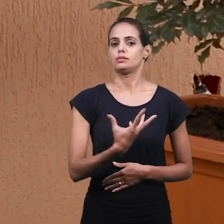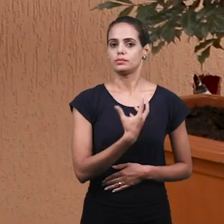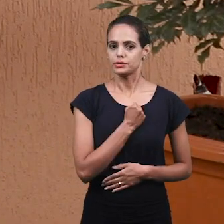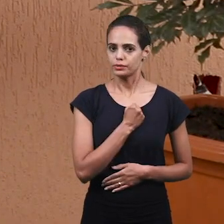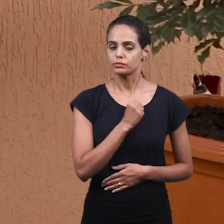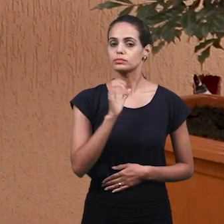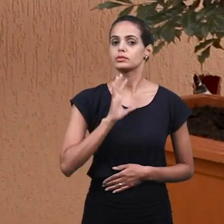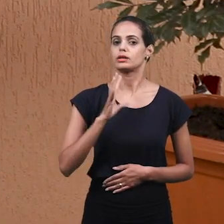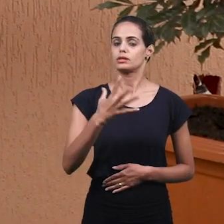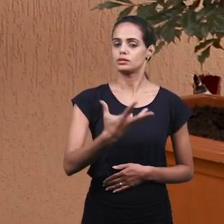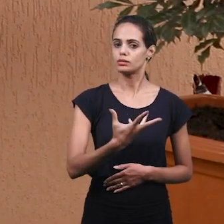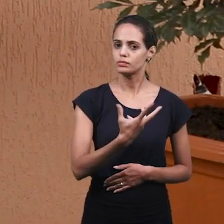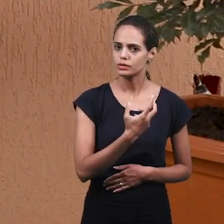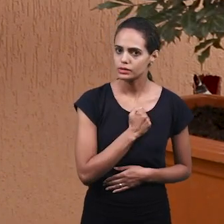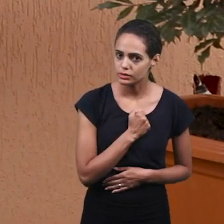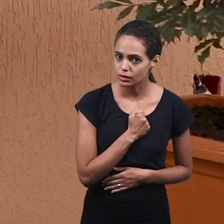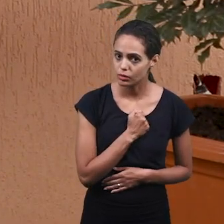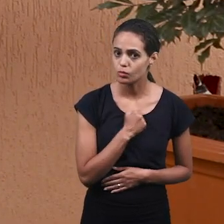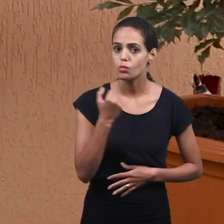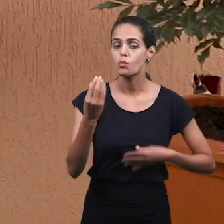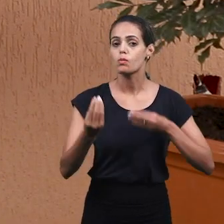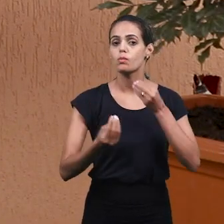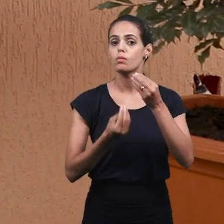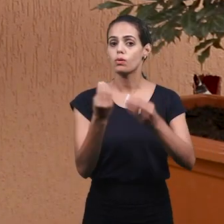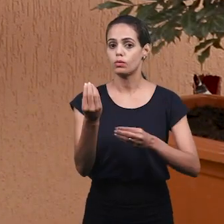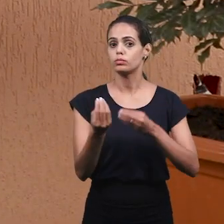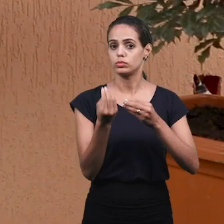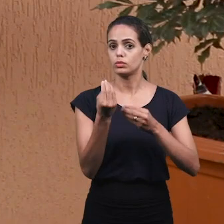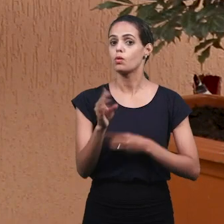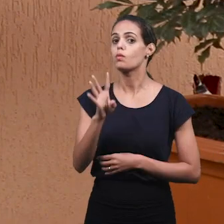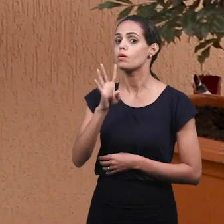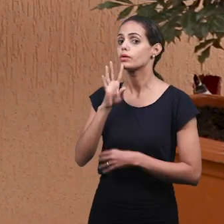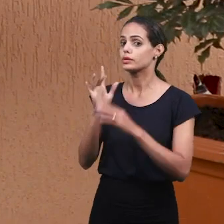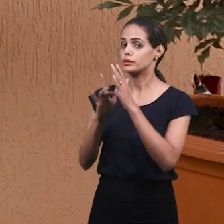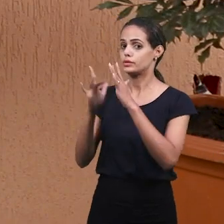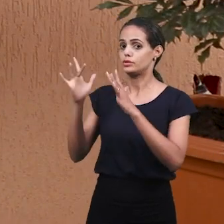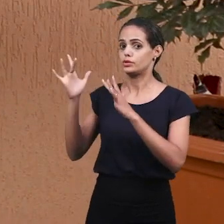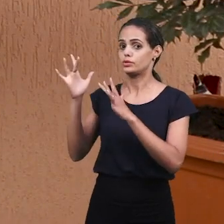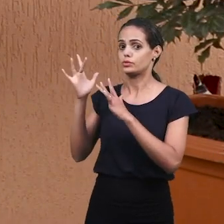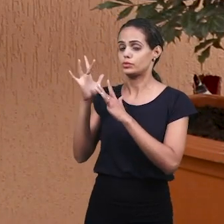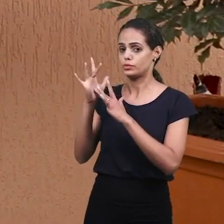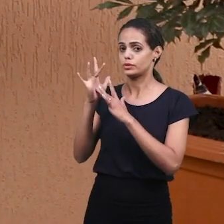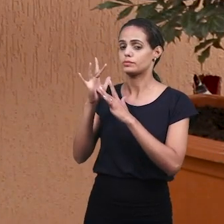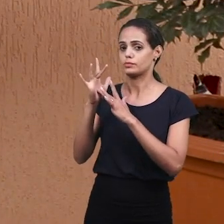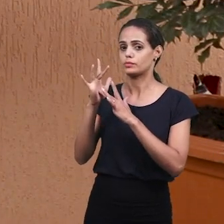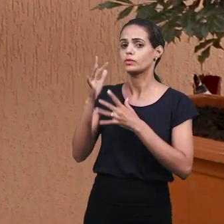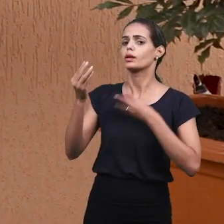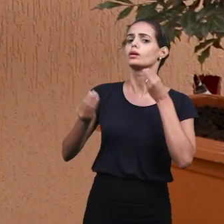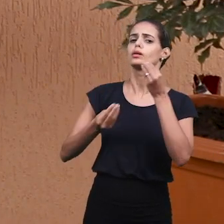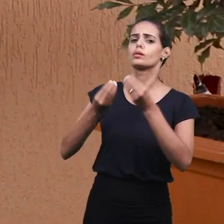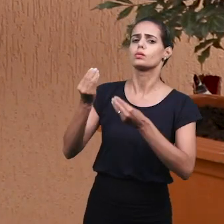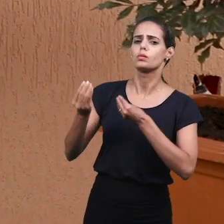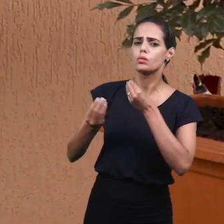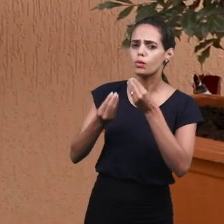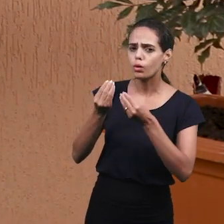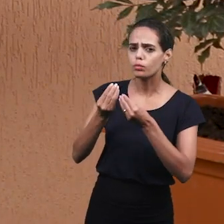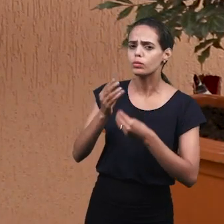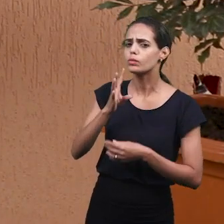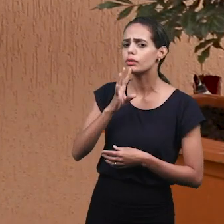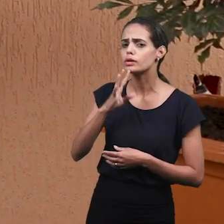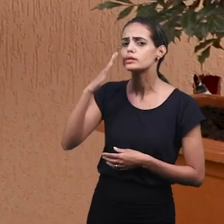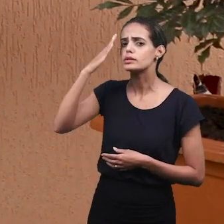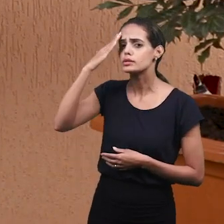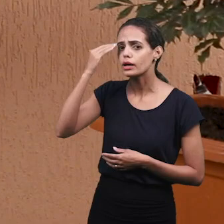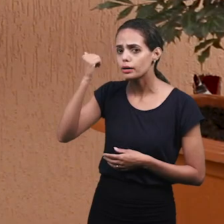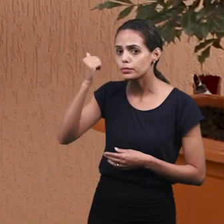de salut. Le salut, elle se passe par la connaissance du Seigneur Jésus. Et cette connaissance, elle vient